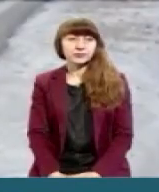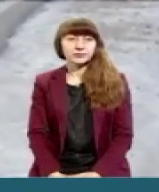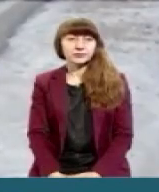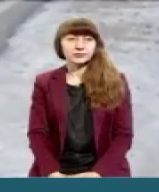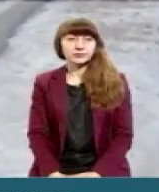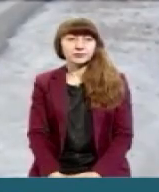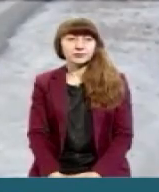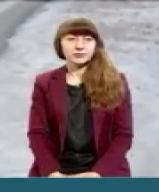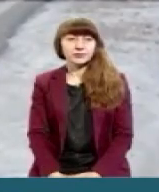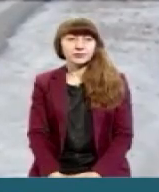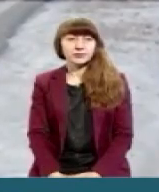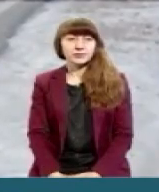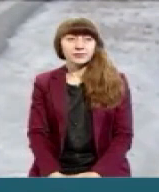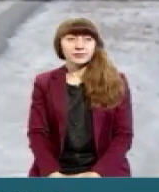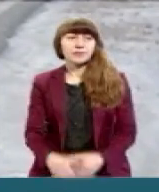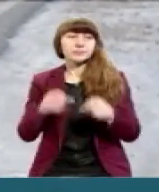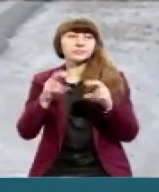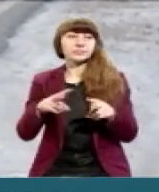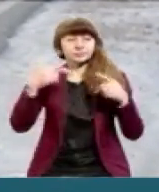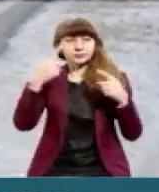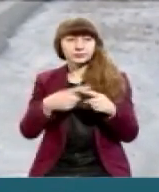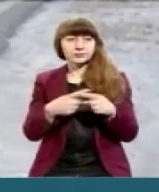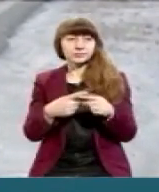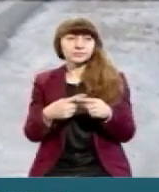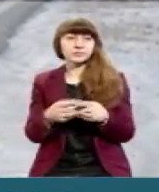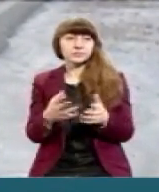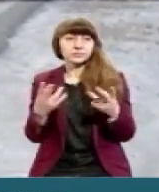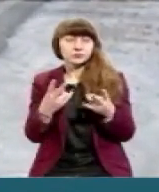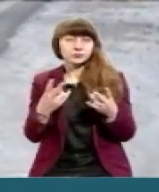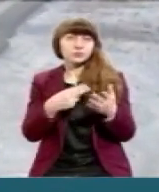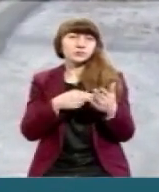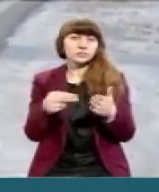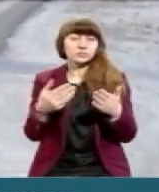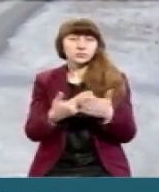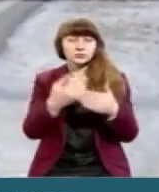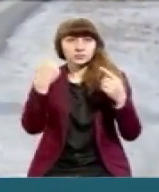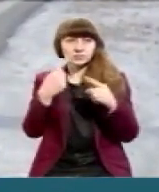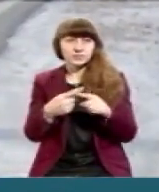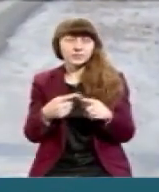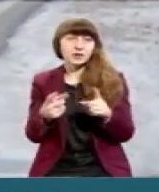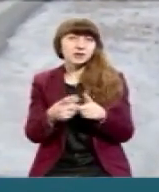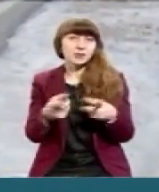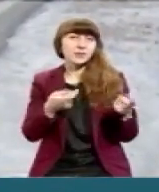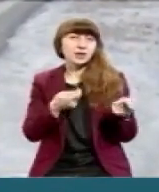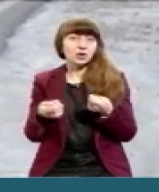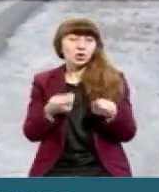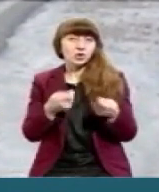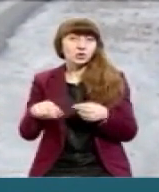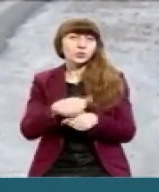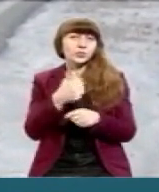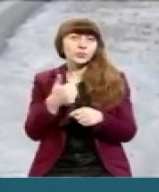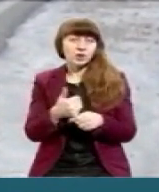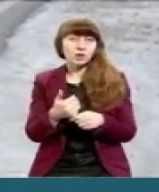және материалдық базаның жаңартылмауымен байланысты, дейді басқарма басшысы. Жыл сайын қысқы жөндеу жұмыстарына дайындық барысында бүкіл